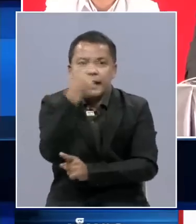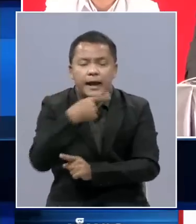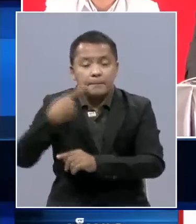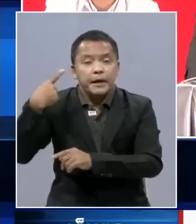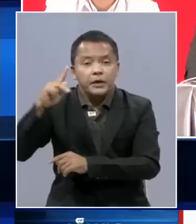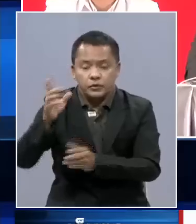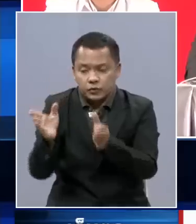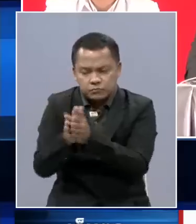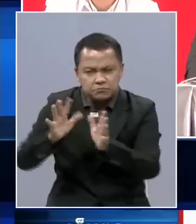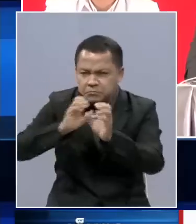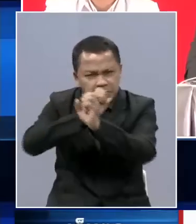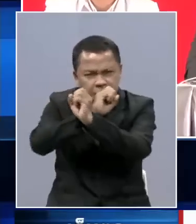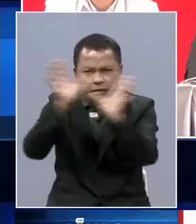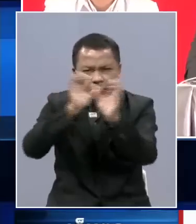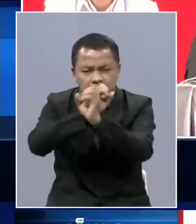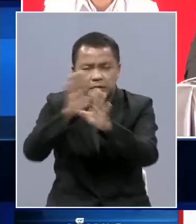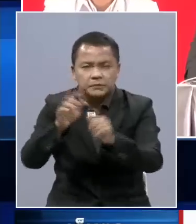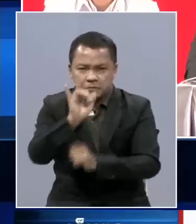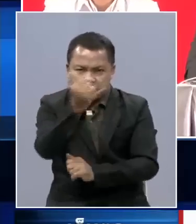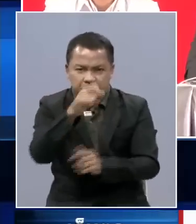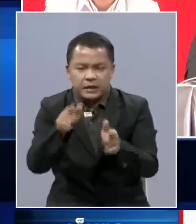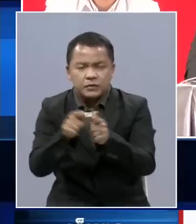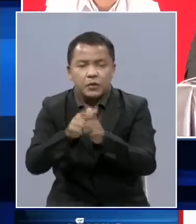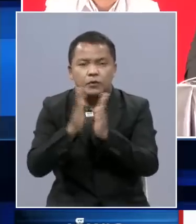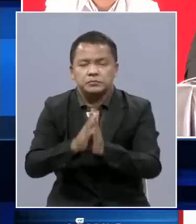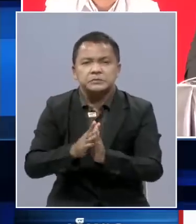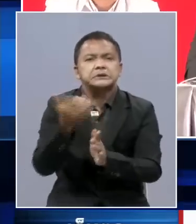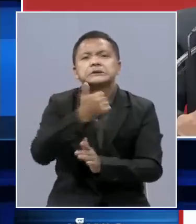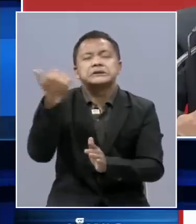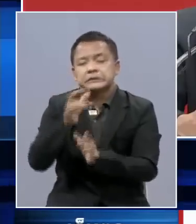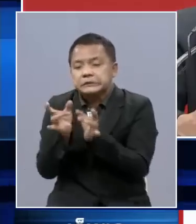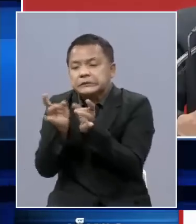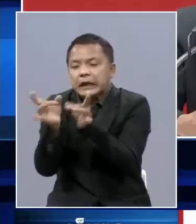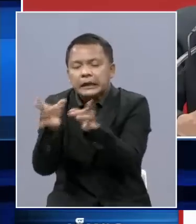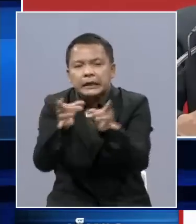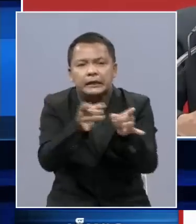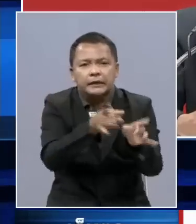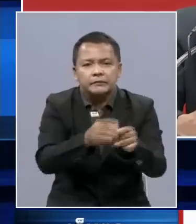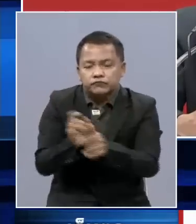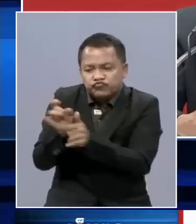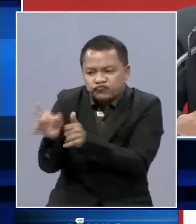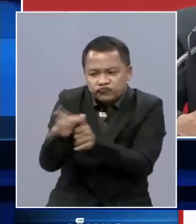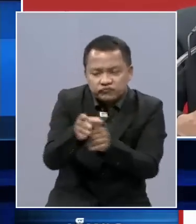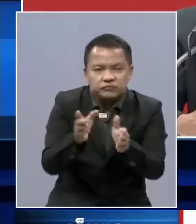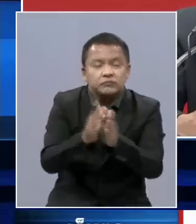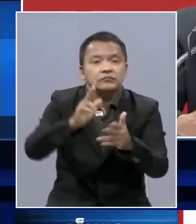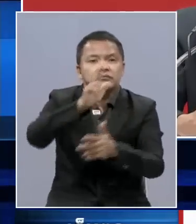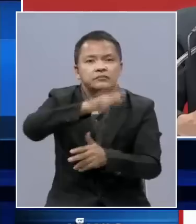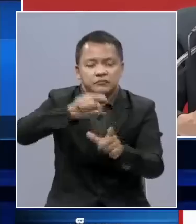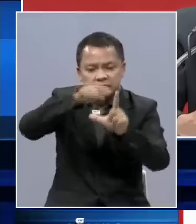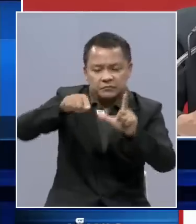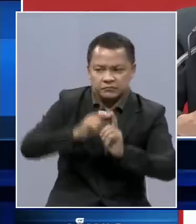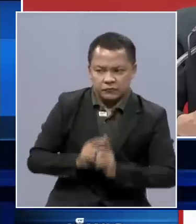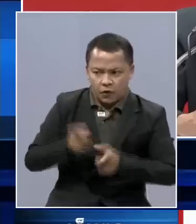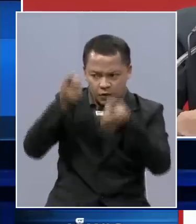โยชน์จากความคุมเครือไม่ชัดเจนตรงนี้นะครับหรืออาจจะเป็นเกมที่คนไม่หวังดีต้องการที่จะกวนน้ำให้ขุ่นเพื่อที่ก้าวไกลจะยิ่งหวาดระแวงว่าเ